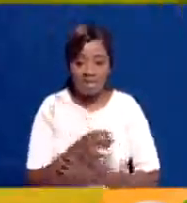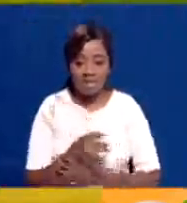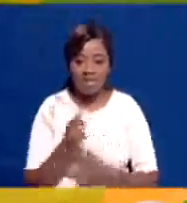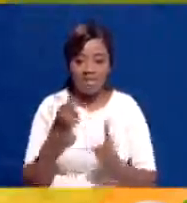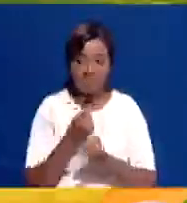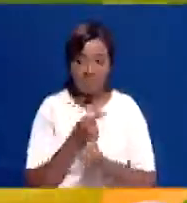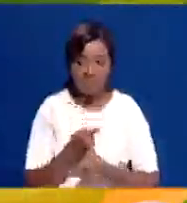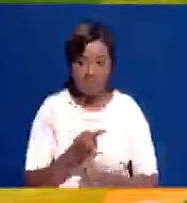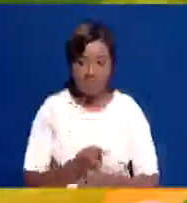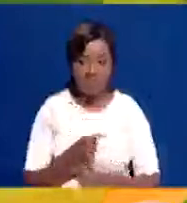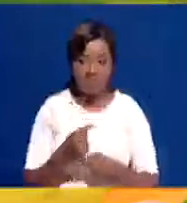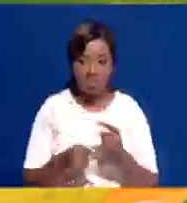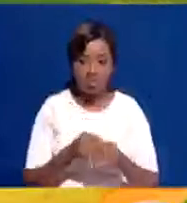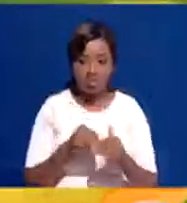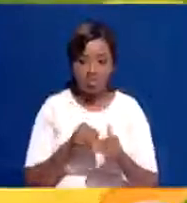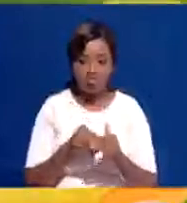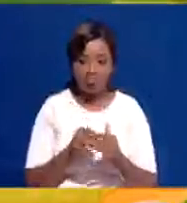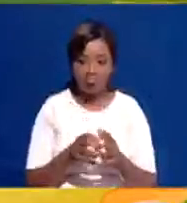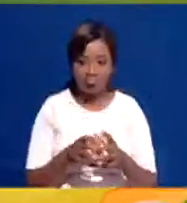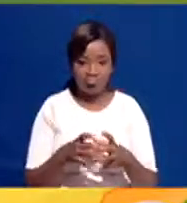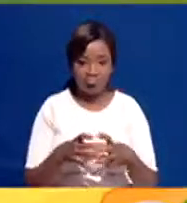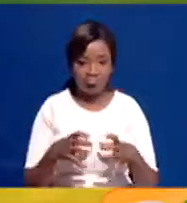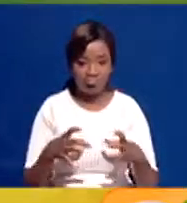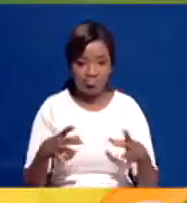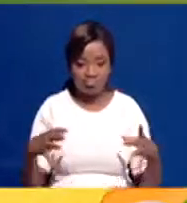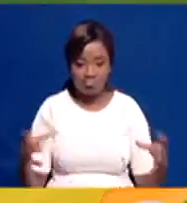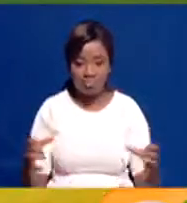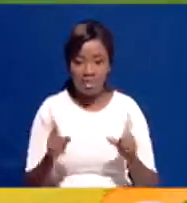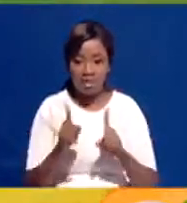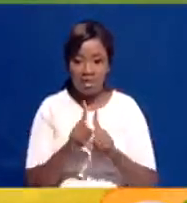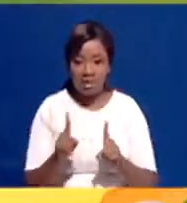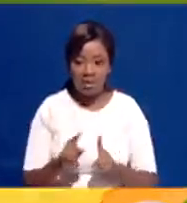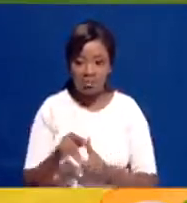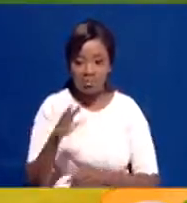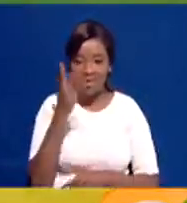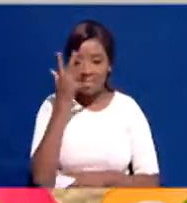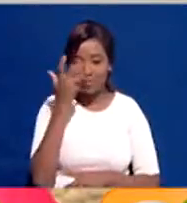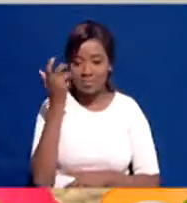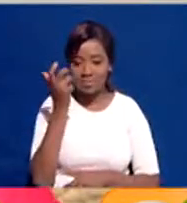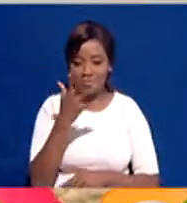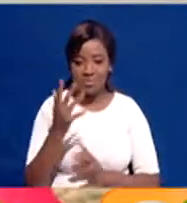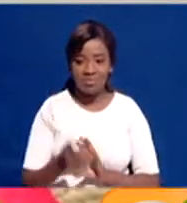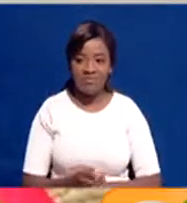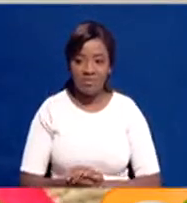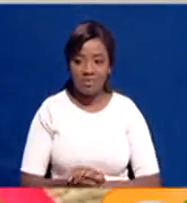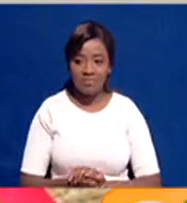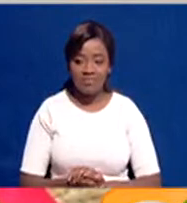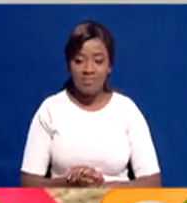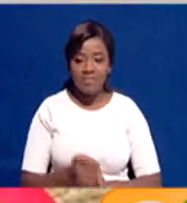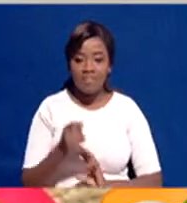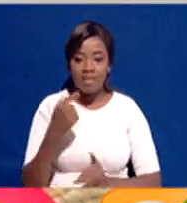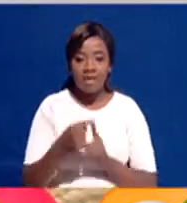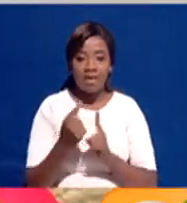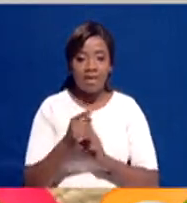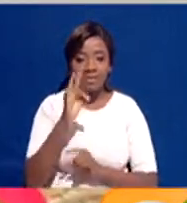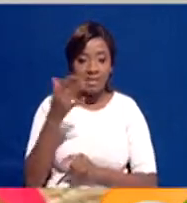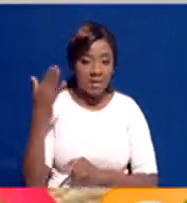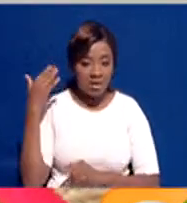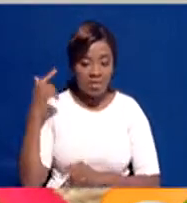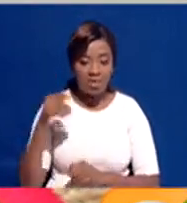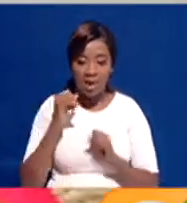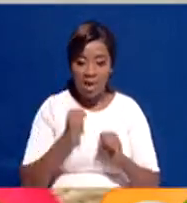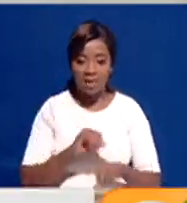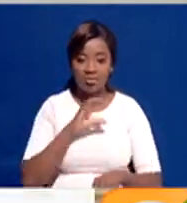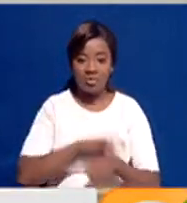kasa kuongezeka, kando na kusababisha kuimarika kwa mandhari ya fuo za bahari. Muda miaka mitatu iliyopita huwezi pata samaki